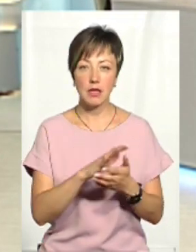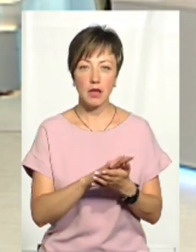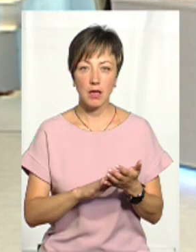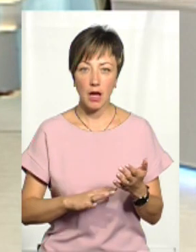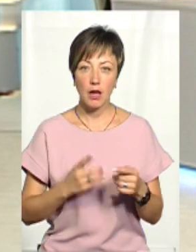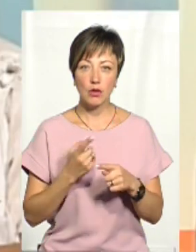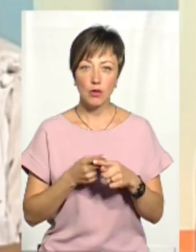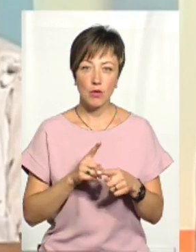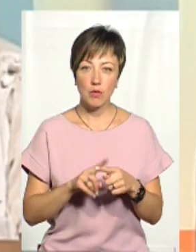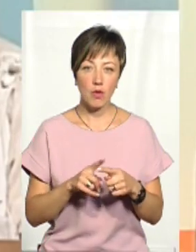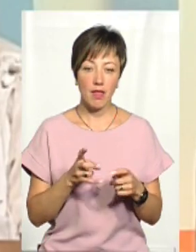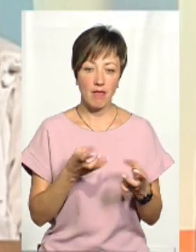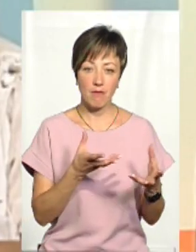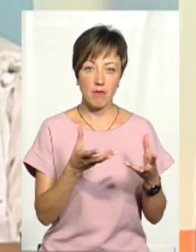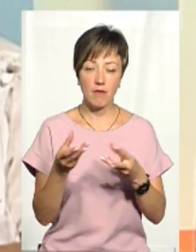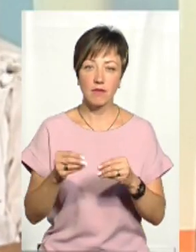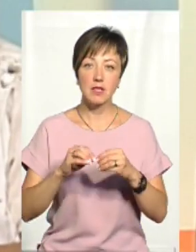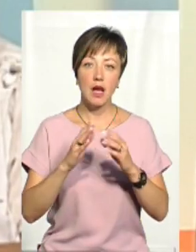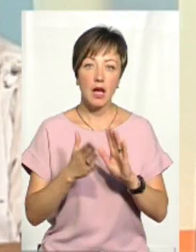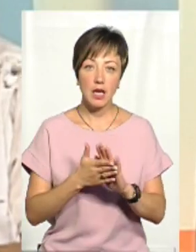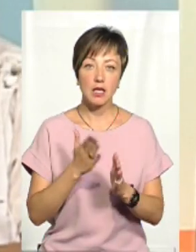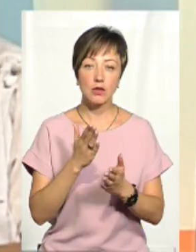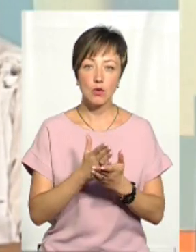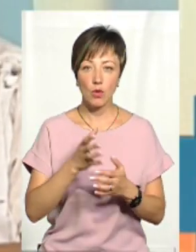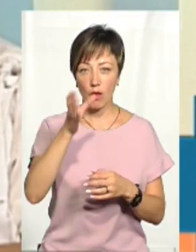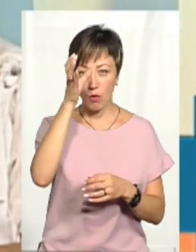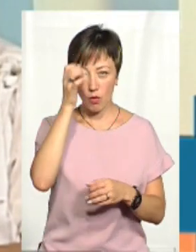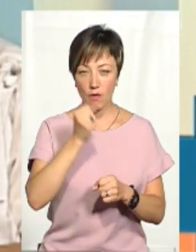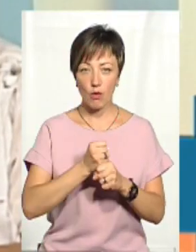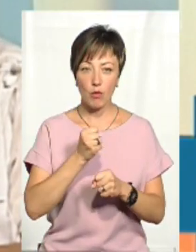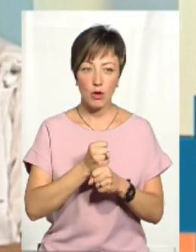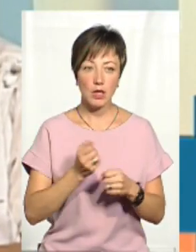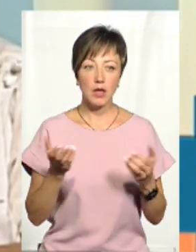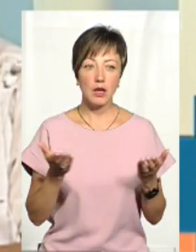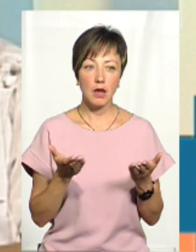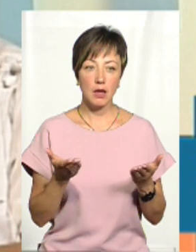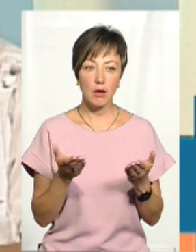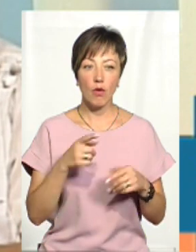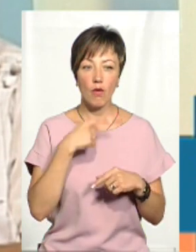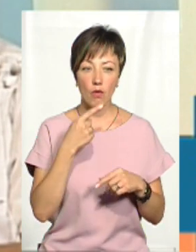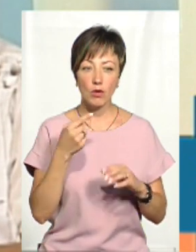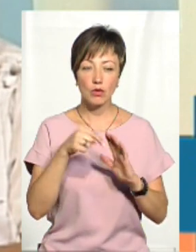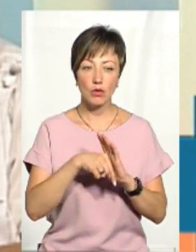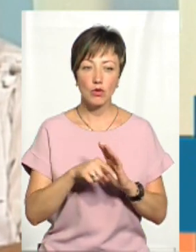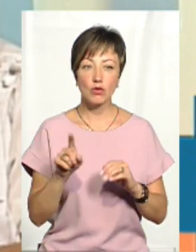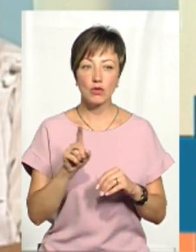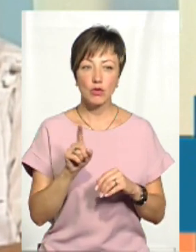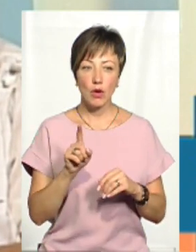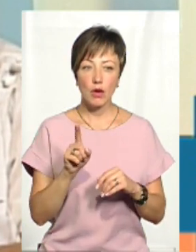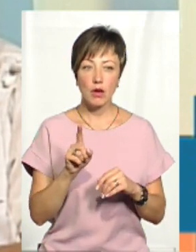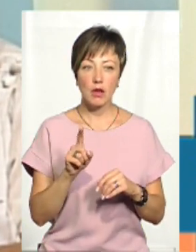далі. Тому він міг і не подіяти. Взагалі існують наукові роботи, які говорять про те, що